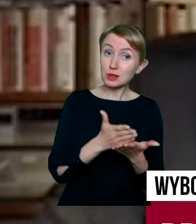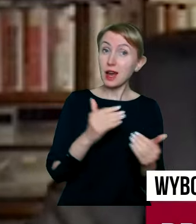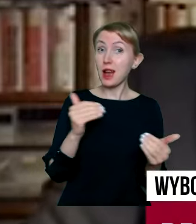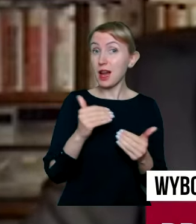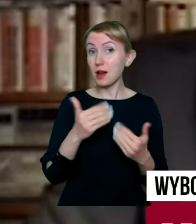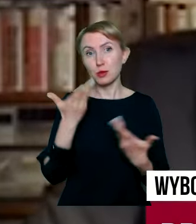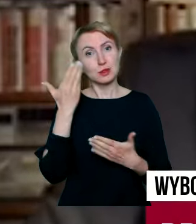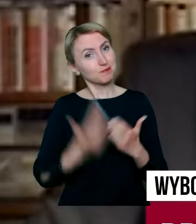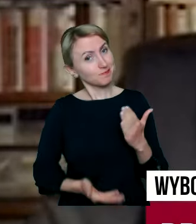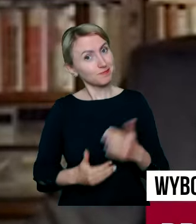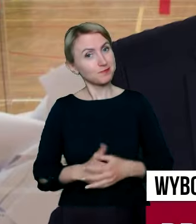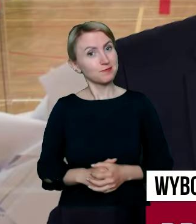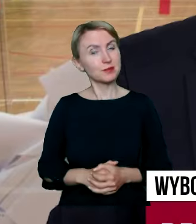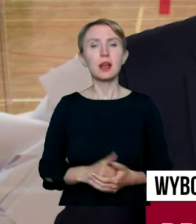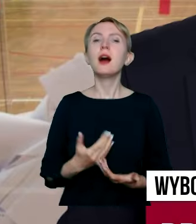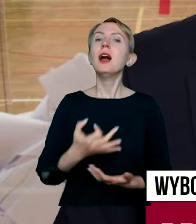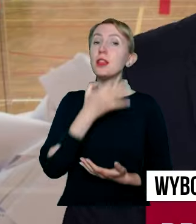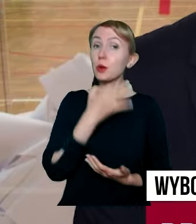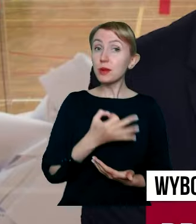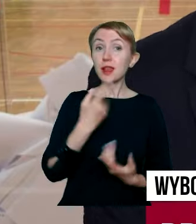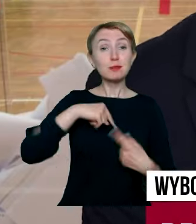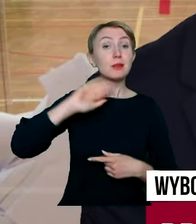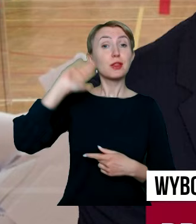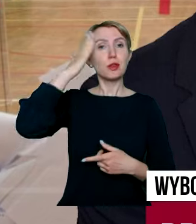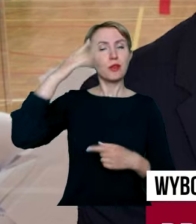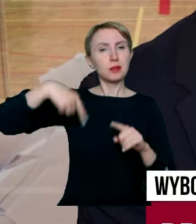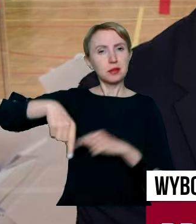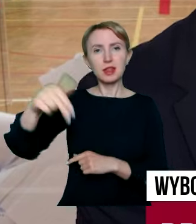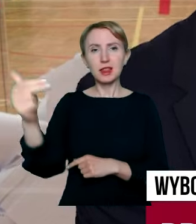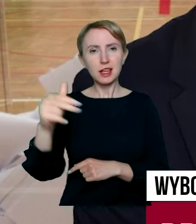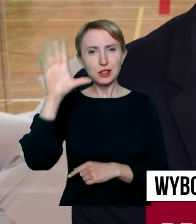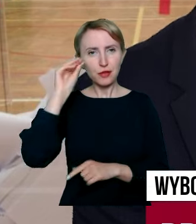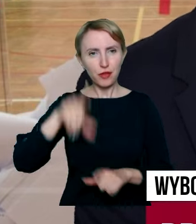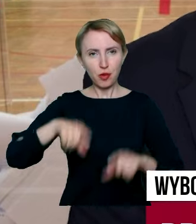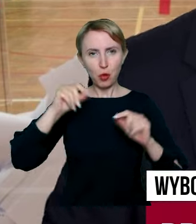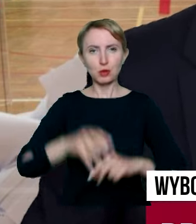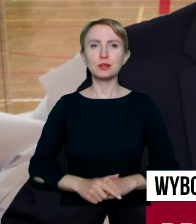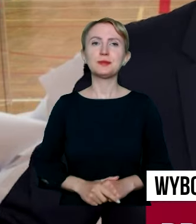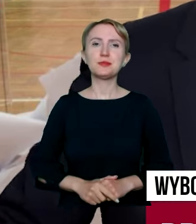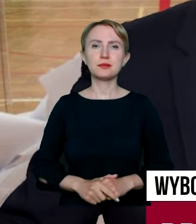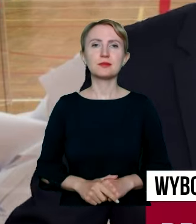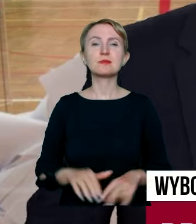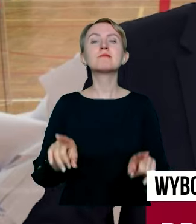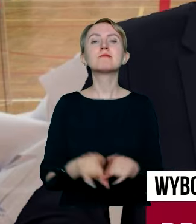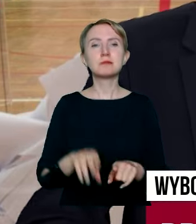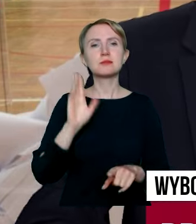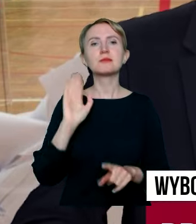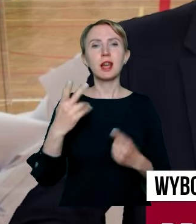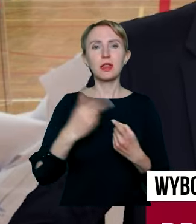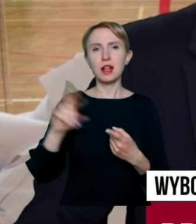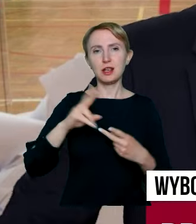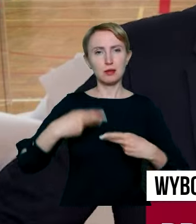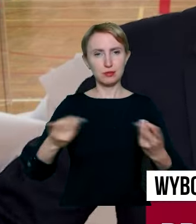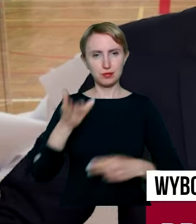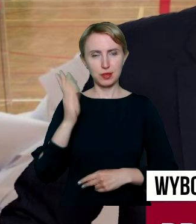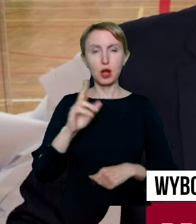obciążeniem? To jest pytanie, na które poznamy odpowiedź w niedzielny wieczór wyborczy, który także będzie oczywiście w Telewizji Republika od